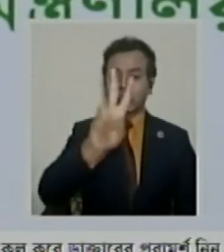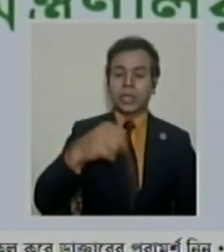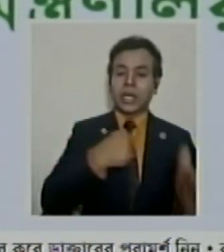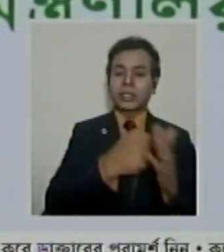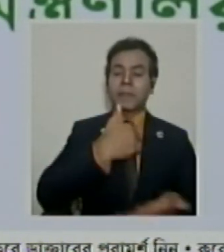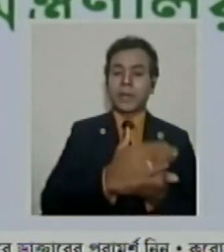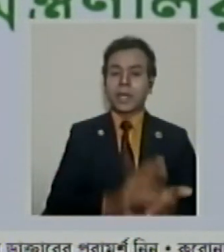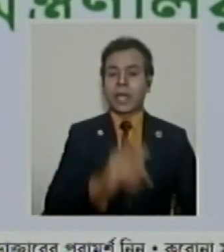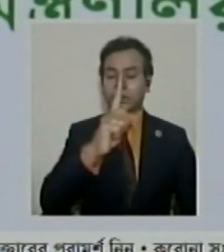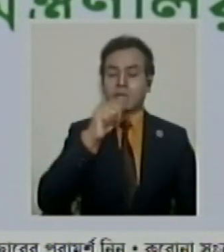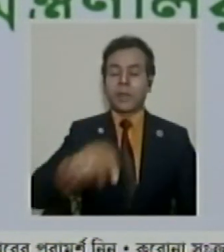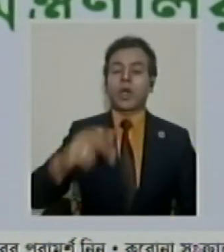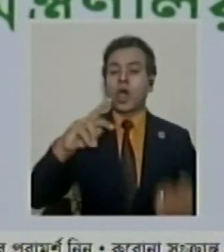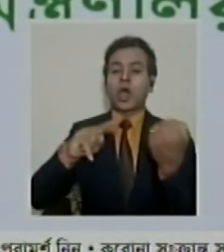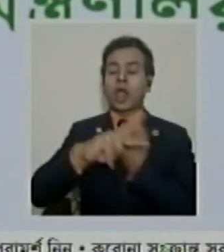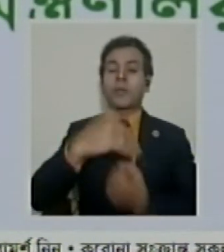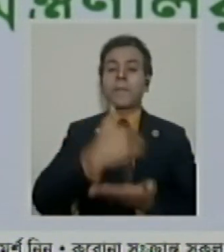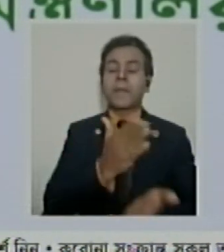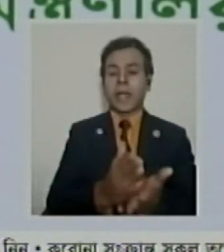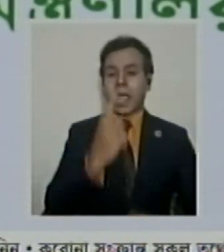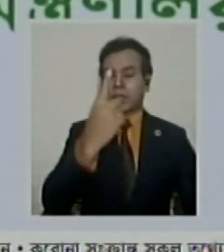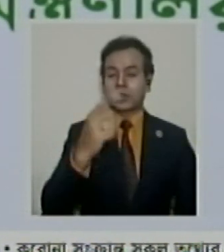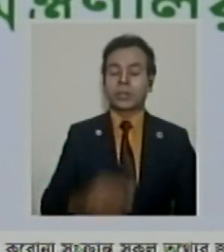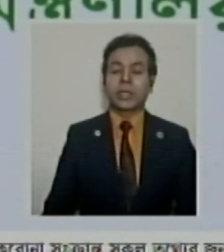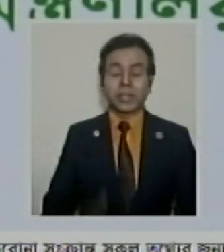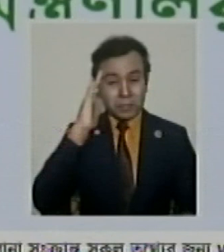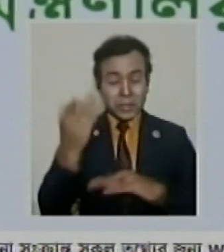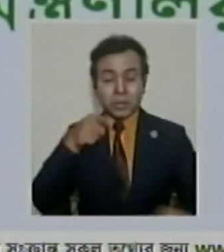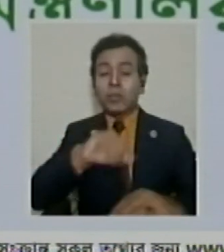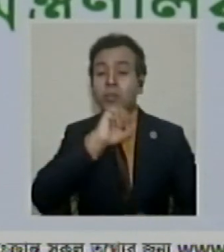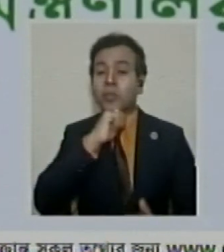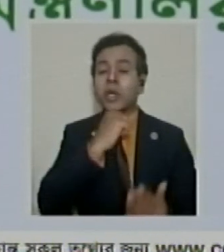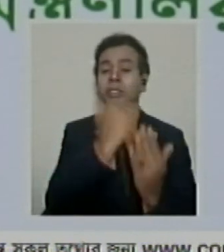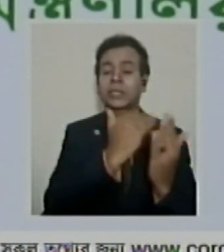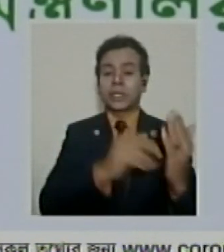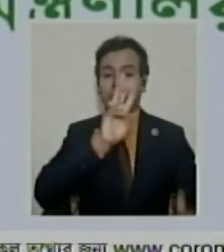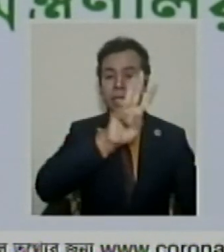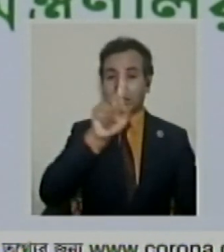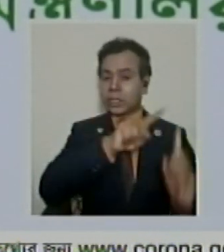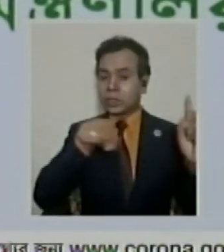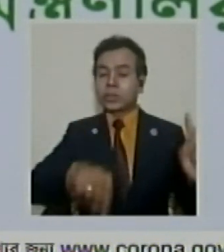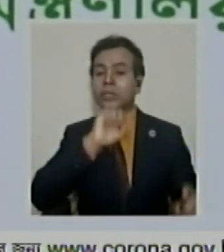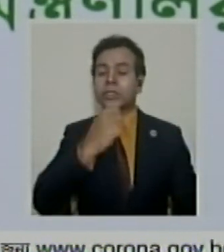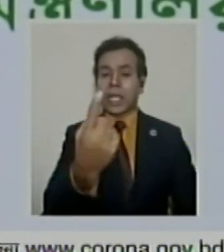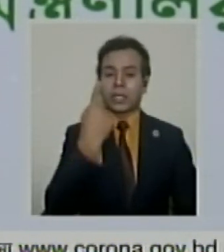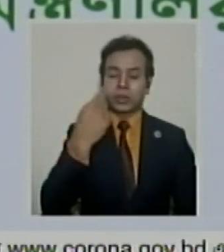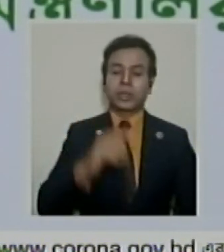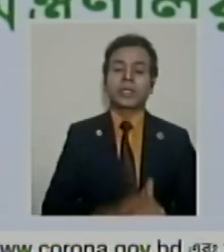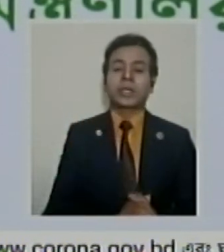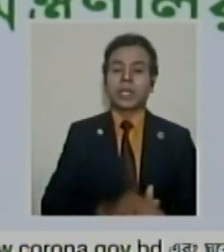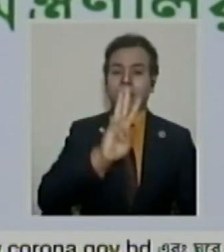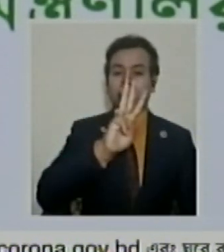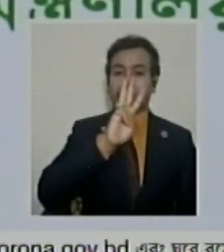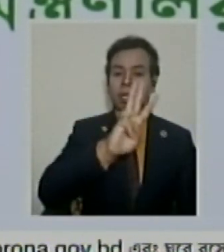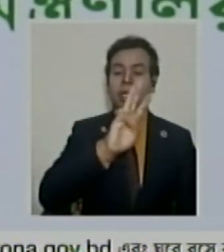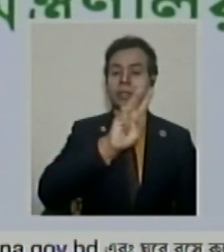যায় ঢাকায় 28 জন, চট্টগ্রামে 8 জন, খুলনায় 2 জন, রাজশাহী বিভাগে 1 জন এবং রংপুর বিভাগে 1 জন। মৃত ব্যক্তিদের